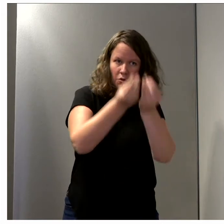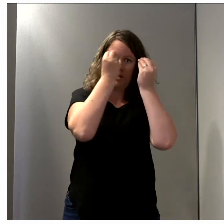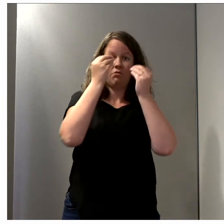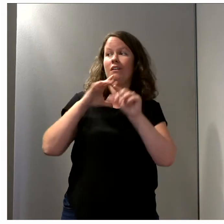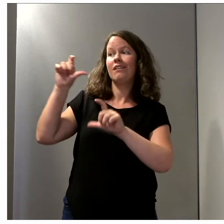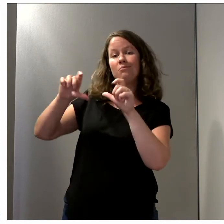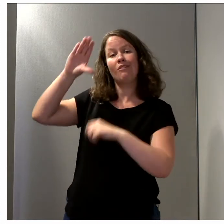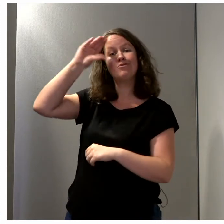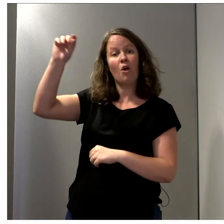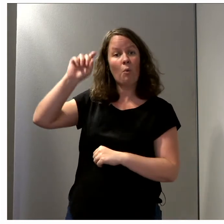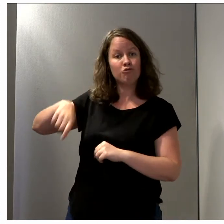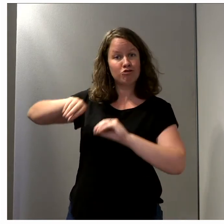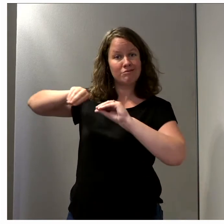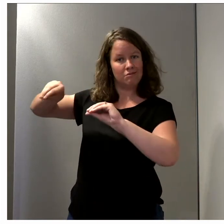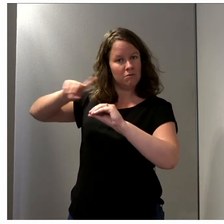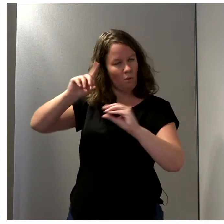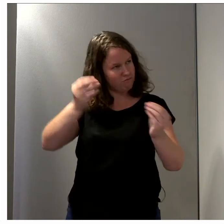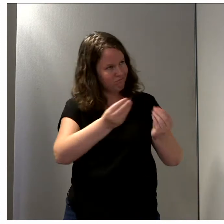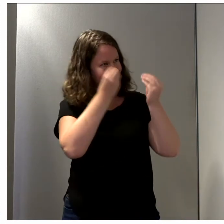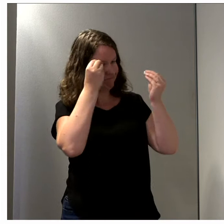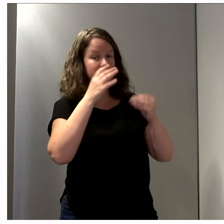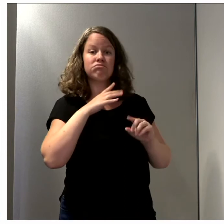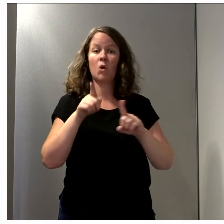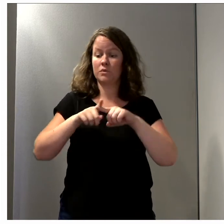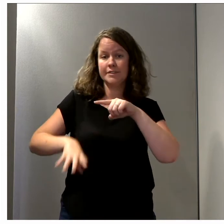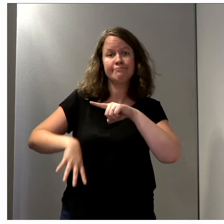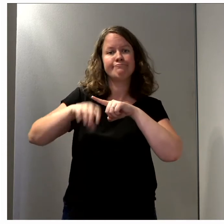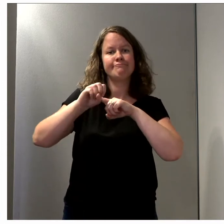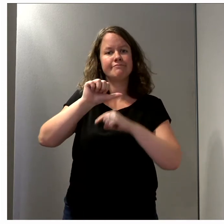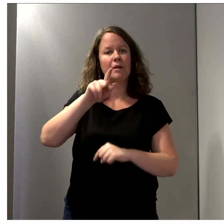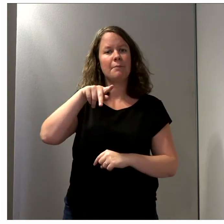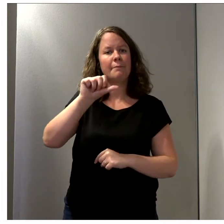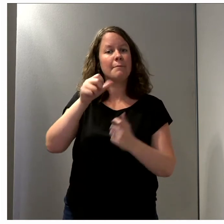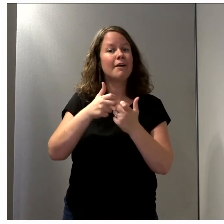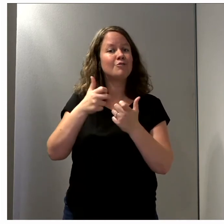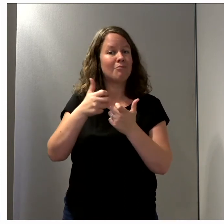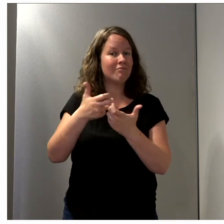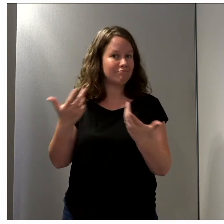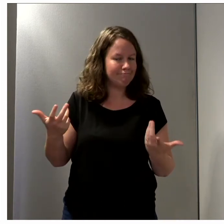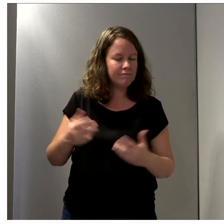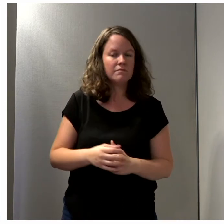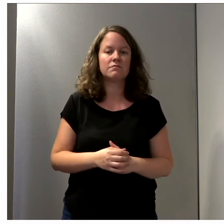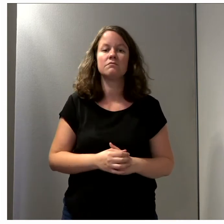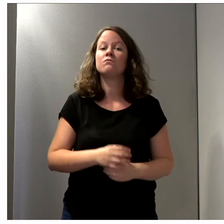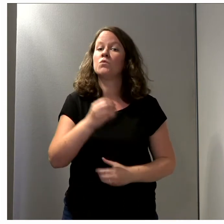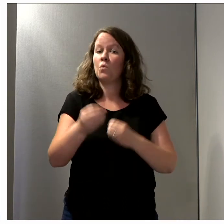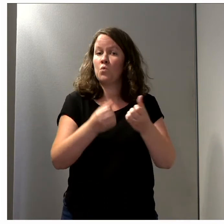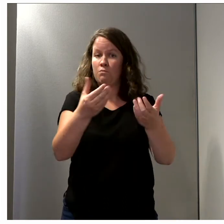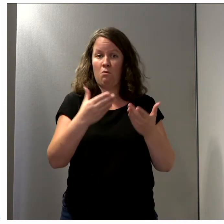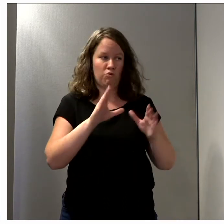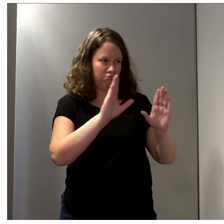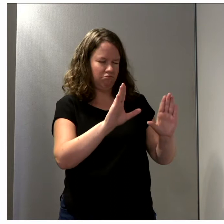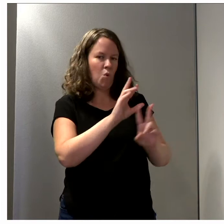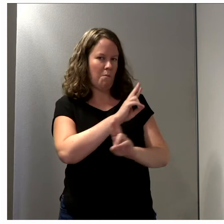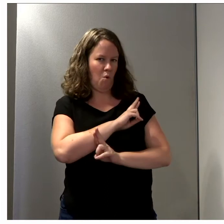des prestations PCH APA s'il ne l'a pas fait, de lui proposer, quand on le peut, des solutions de répit, et puis aussi de lui donner